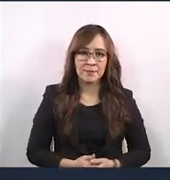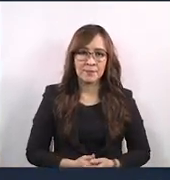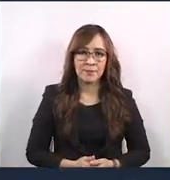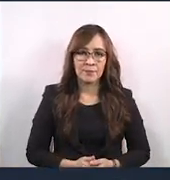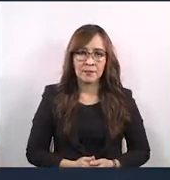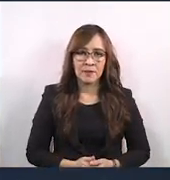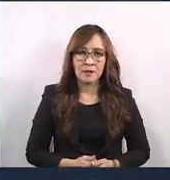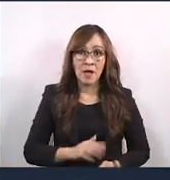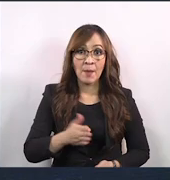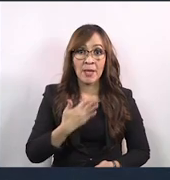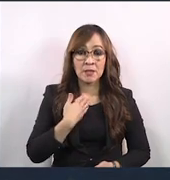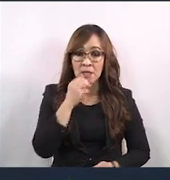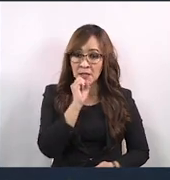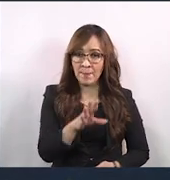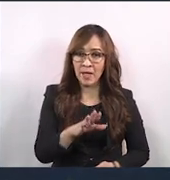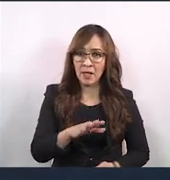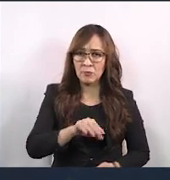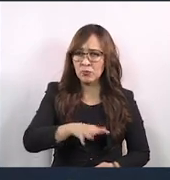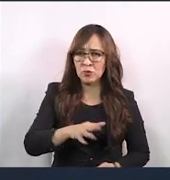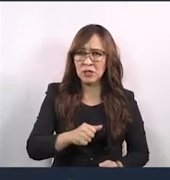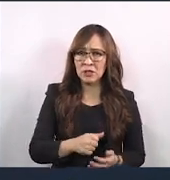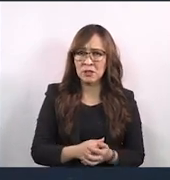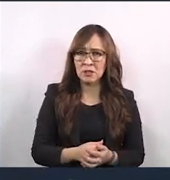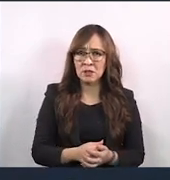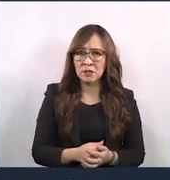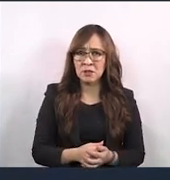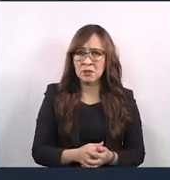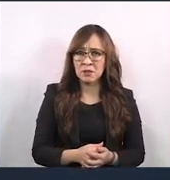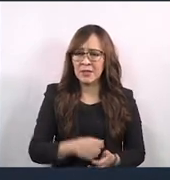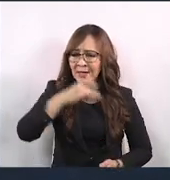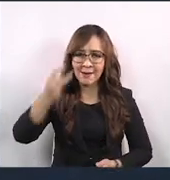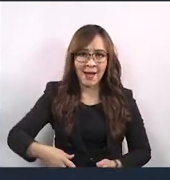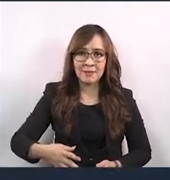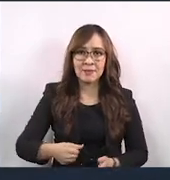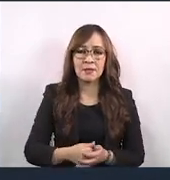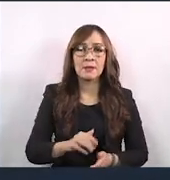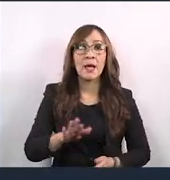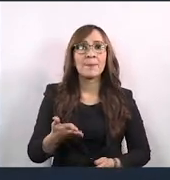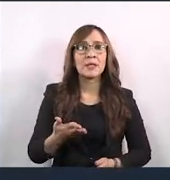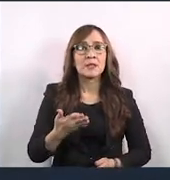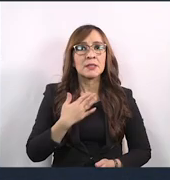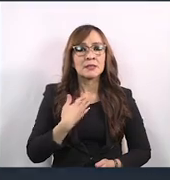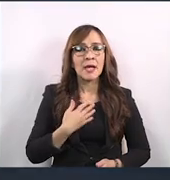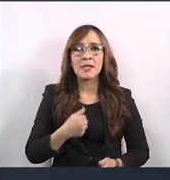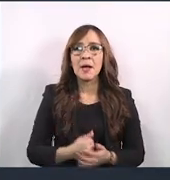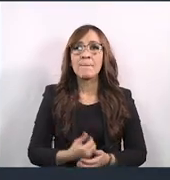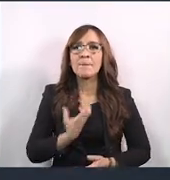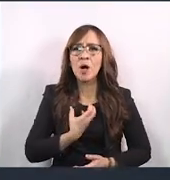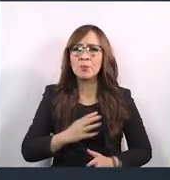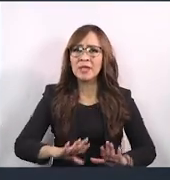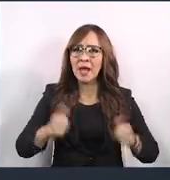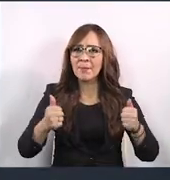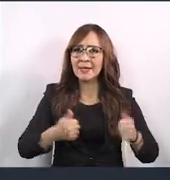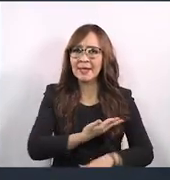mungkin apa yang saya sampaikan buat surat kelihatannya menentang sudah banget menurut saya menentang Rois tebel dan saya mau